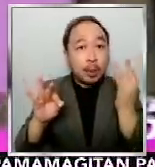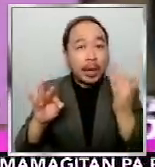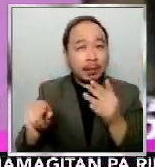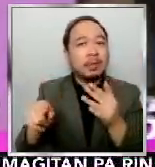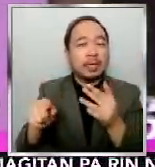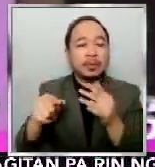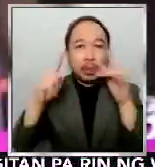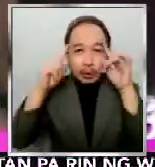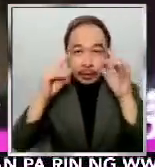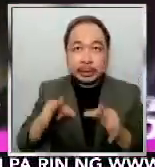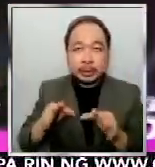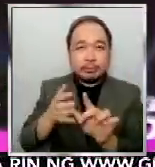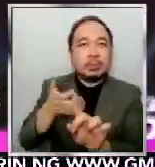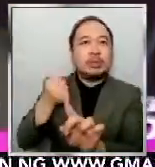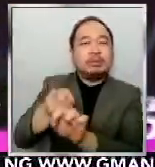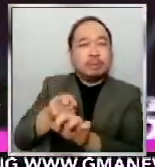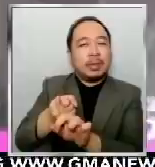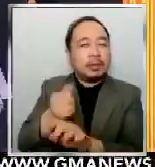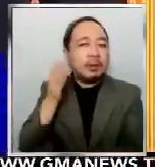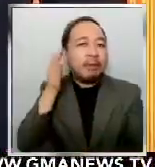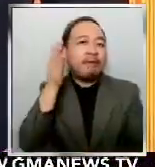ang nakataya.